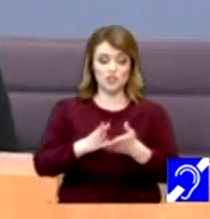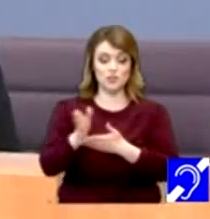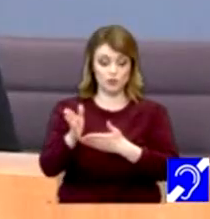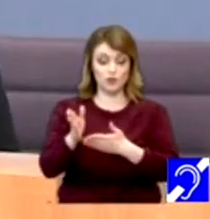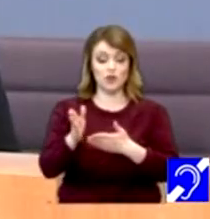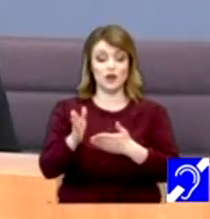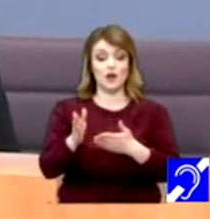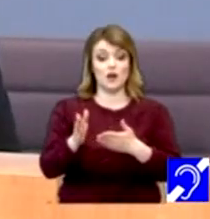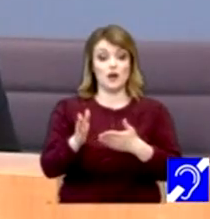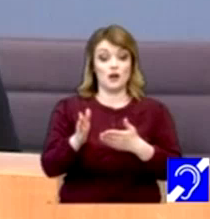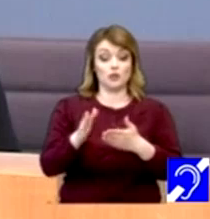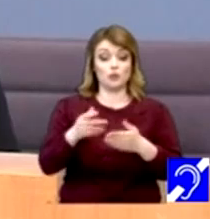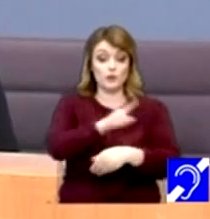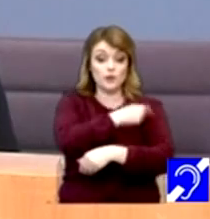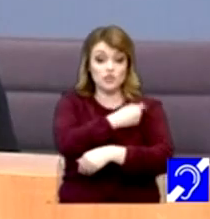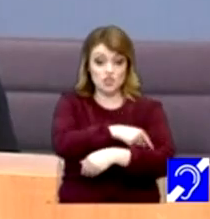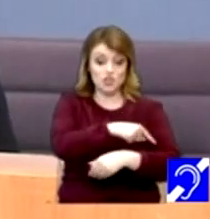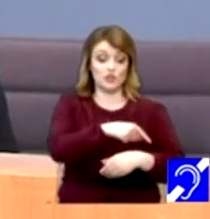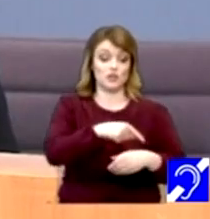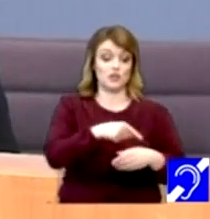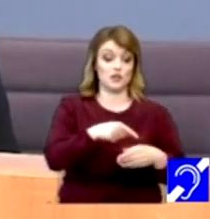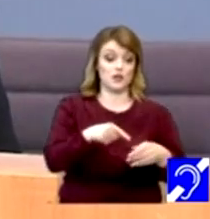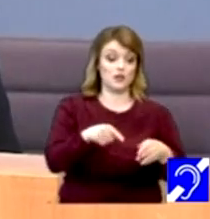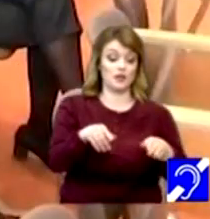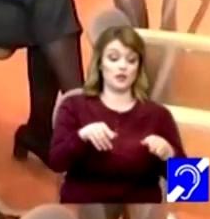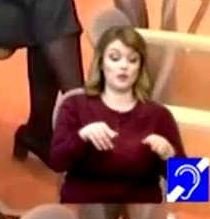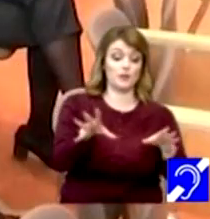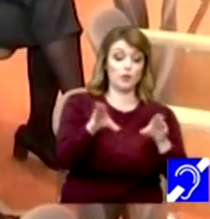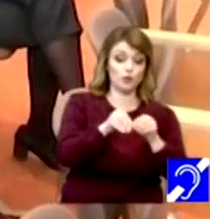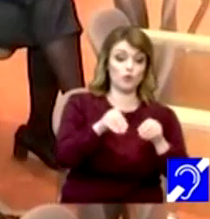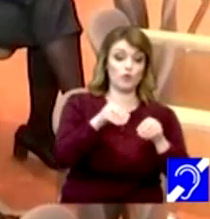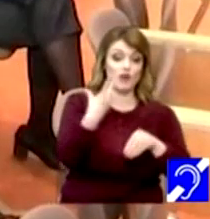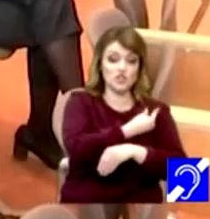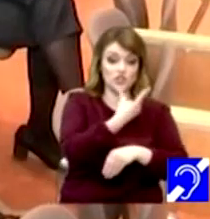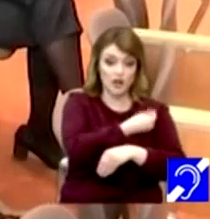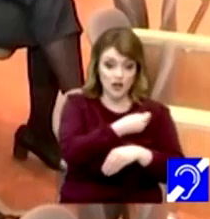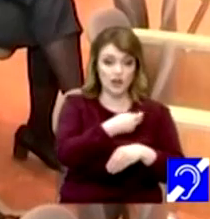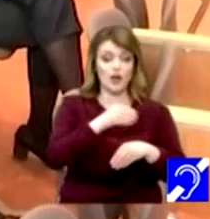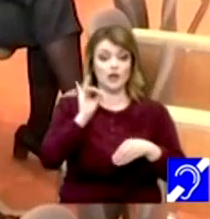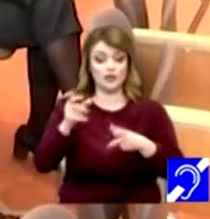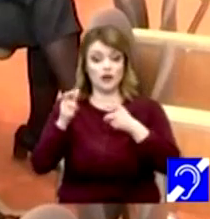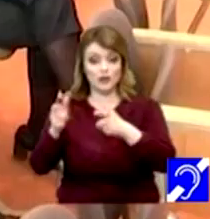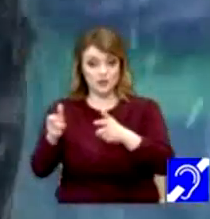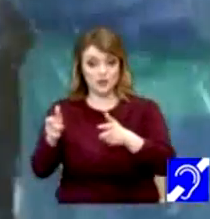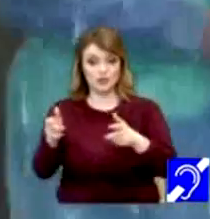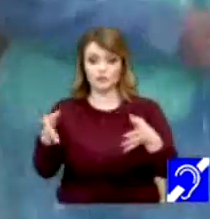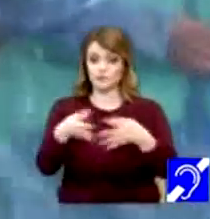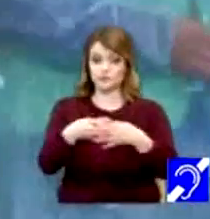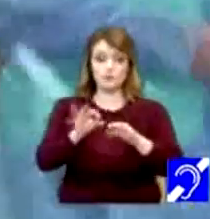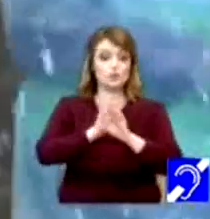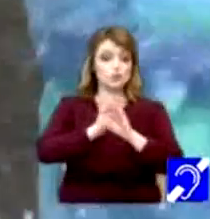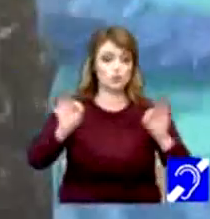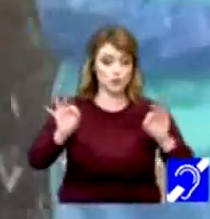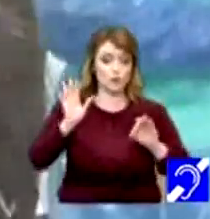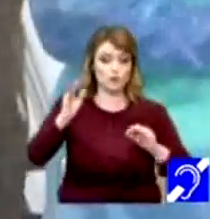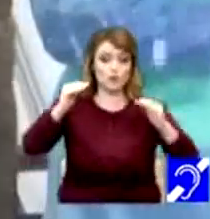cu vaccinarea, va duce la scăderea semnificativă a numărului de infectări. Ideea este susținută și de cancelarul Angela Merkel